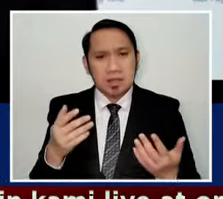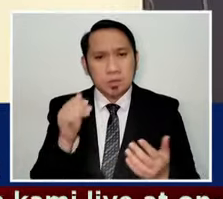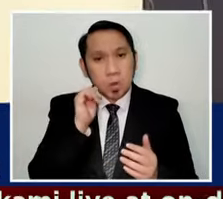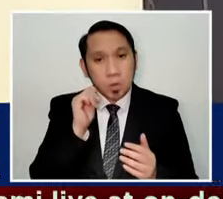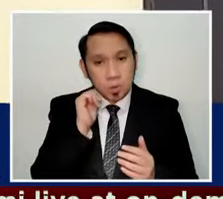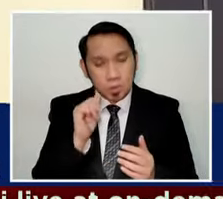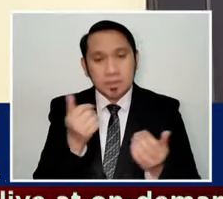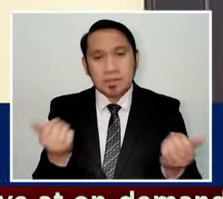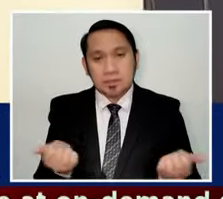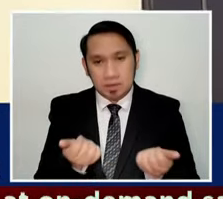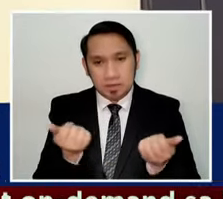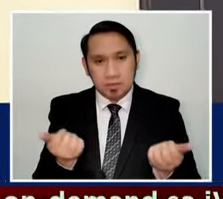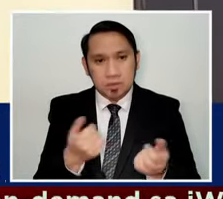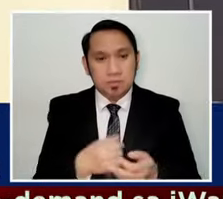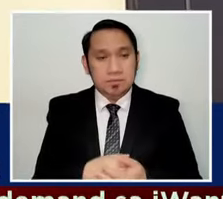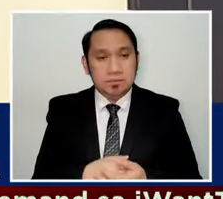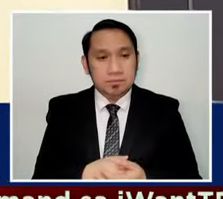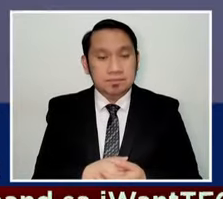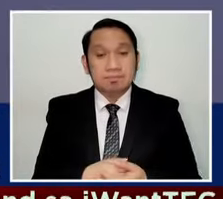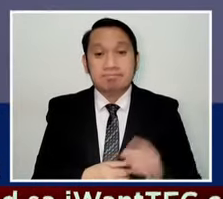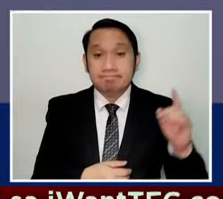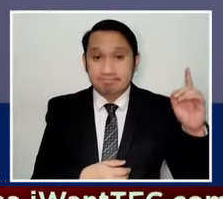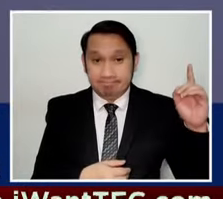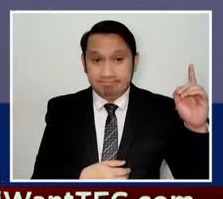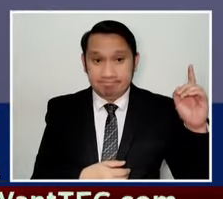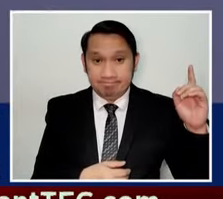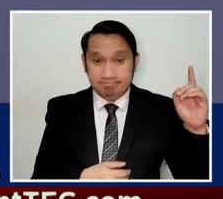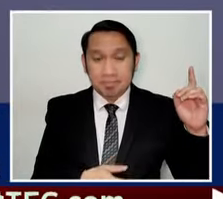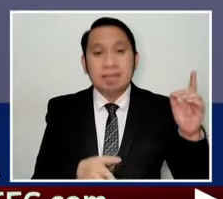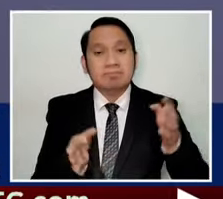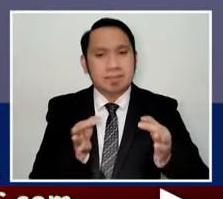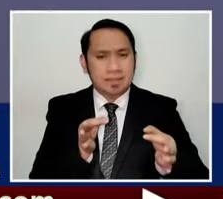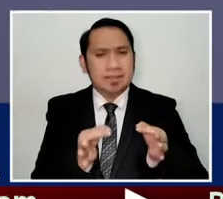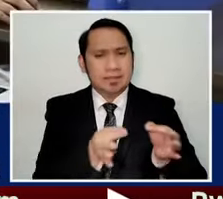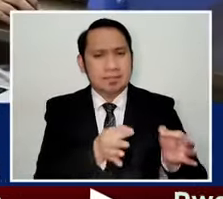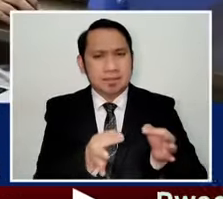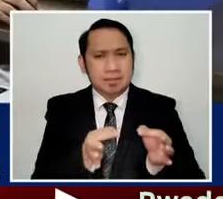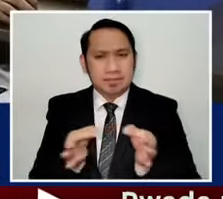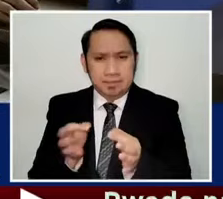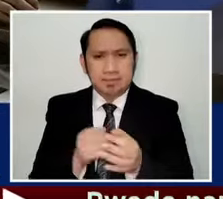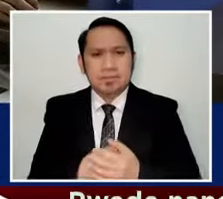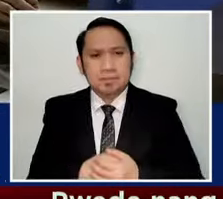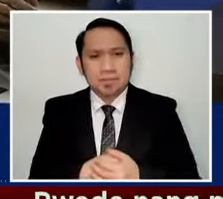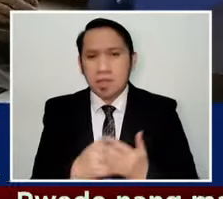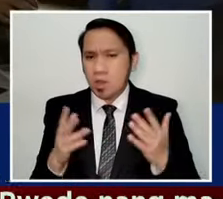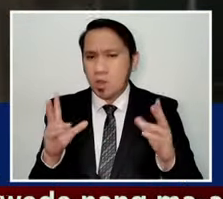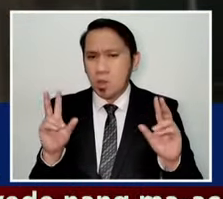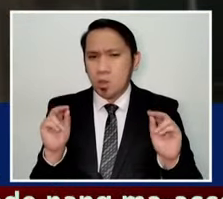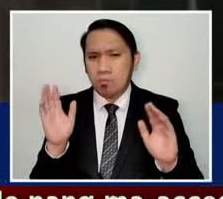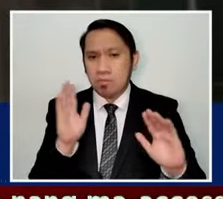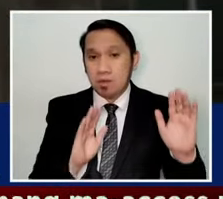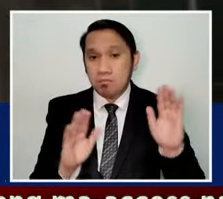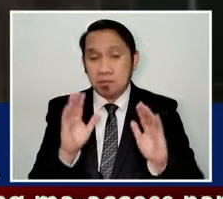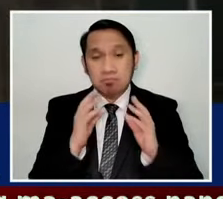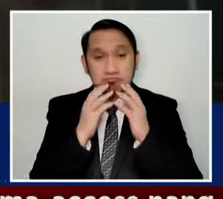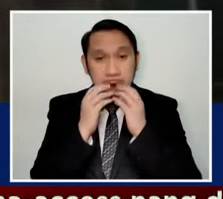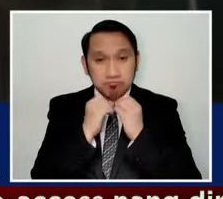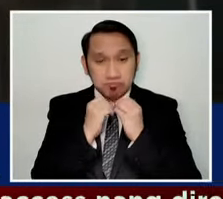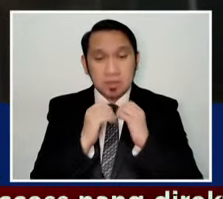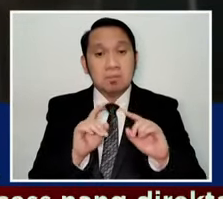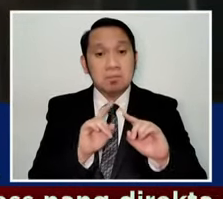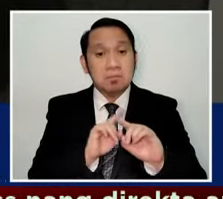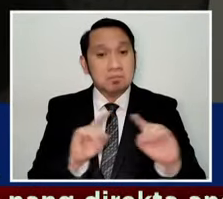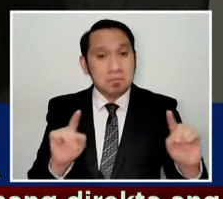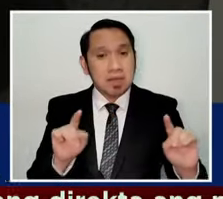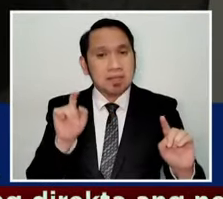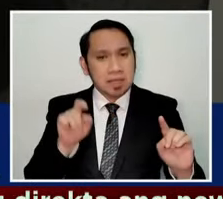every day. Paliwanag ni Civil Service Commissioner Eileen Lizada, walang problema sa pagtitipid pero kailangan